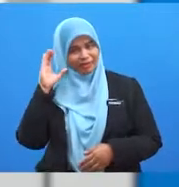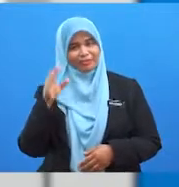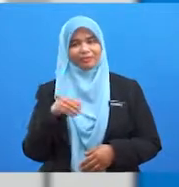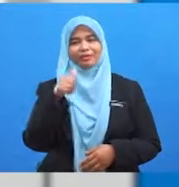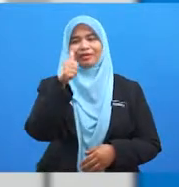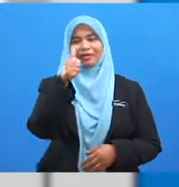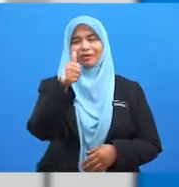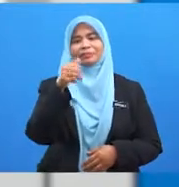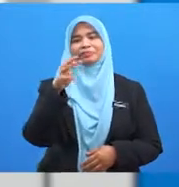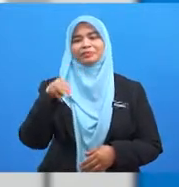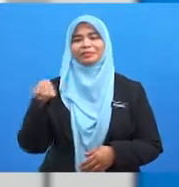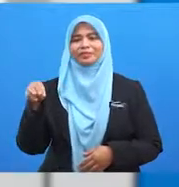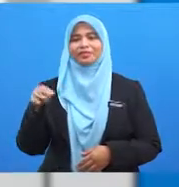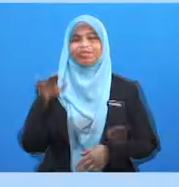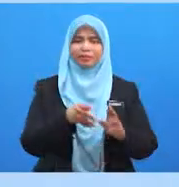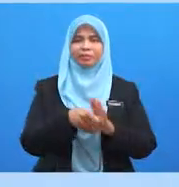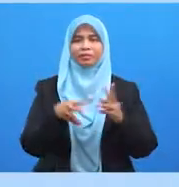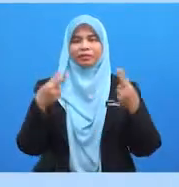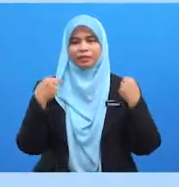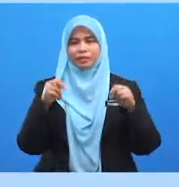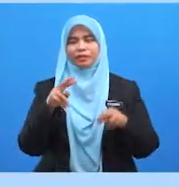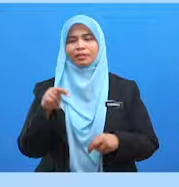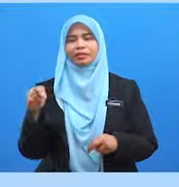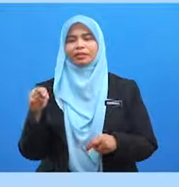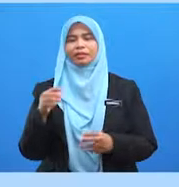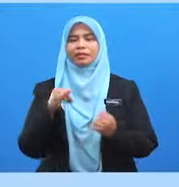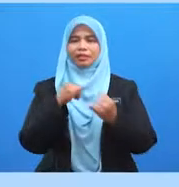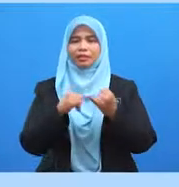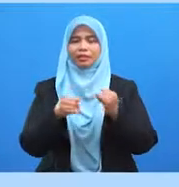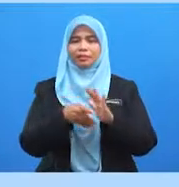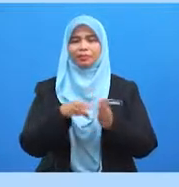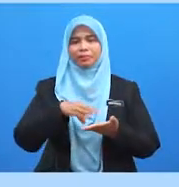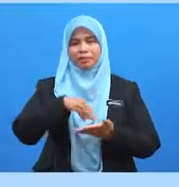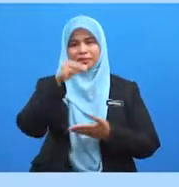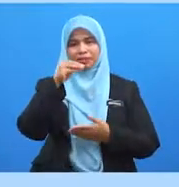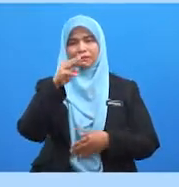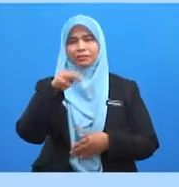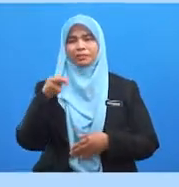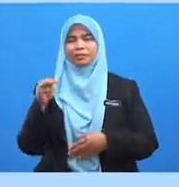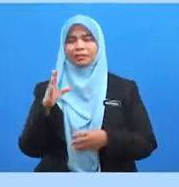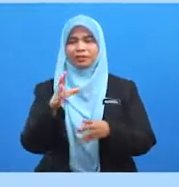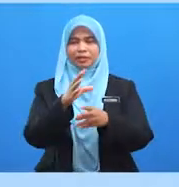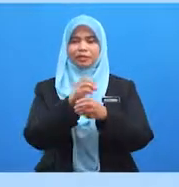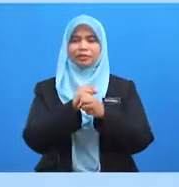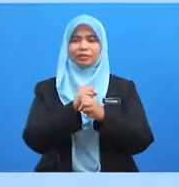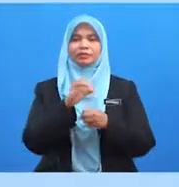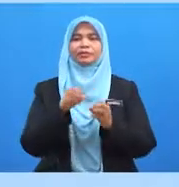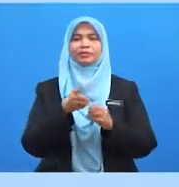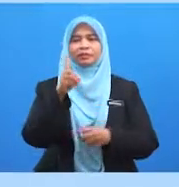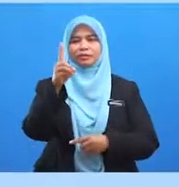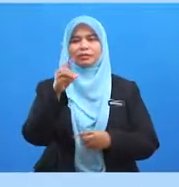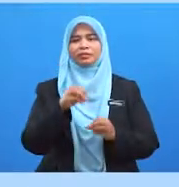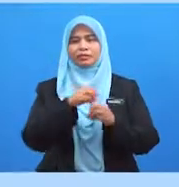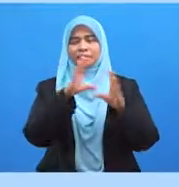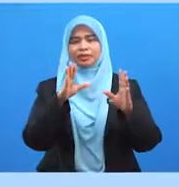Pernah? Bagus murid-murid. Pada akhir pembelajaran, murid-murid dapat yang pertama,